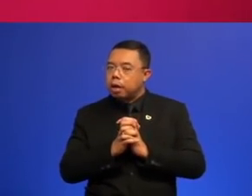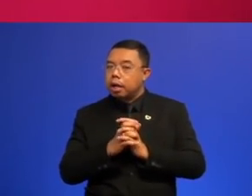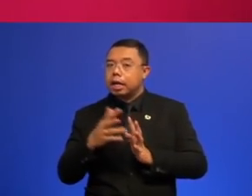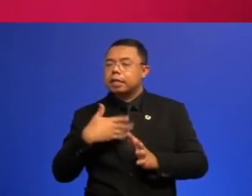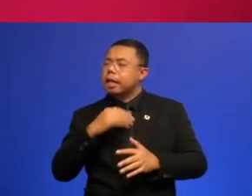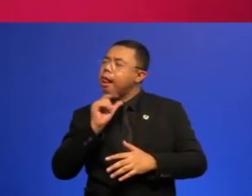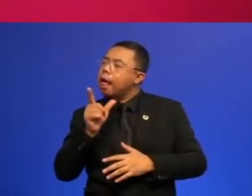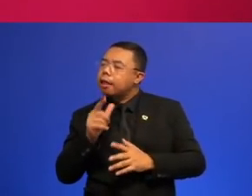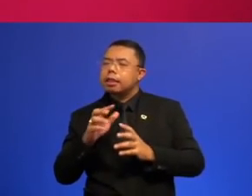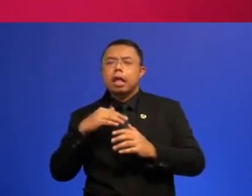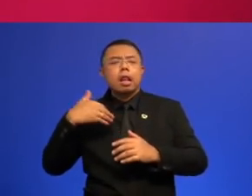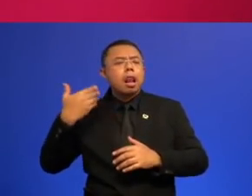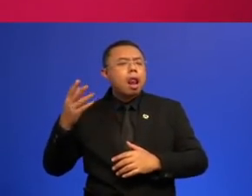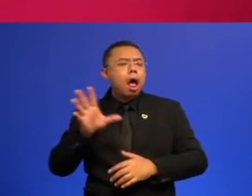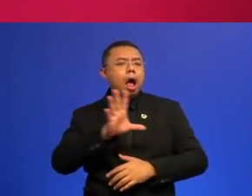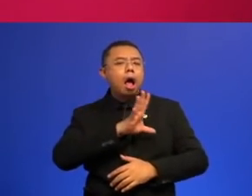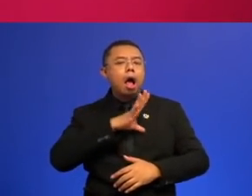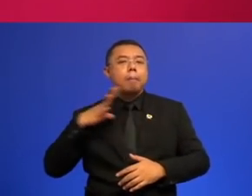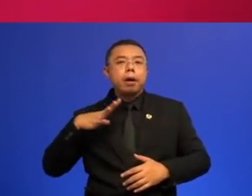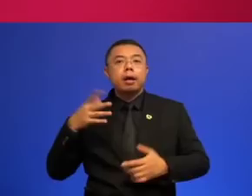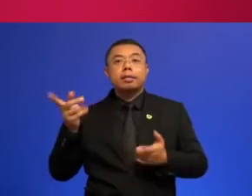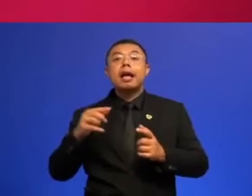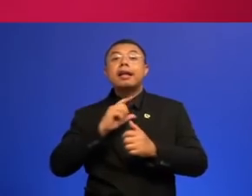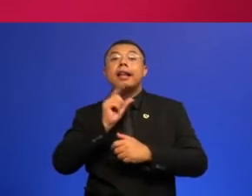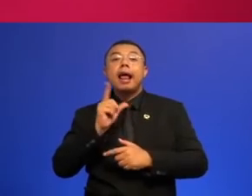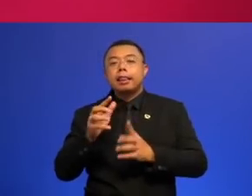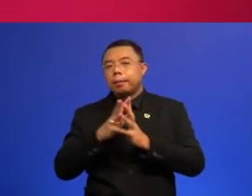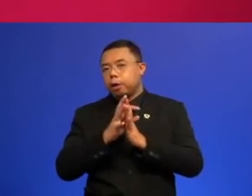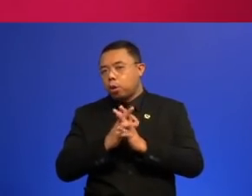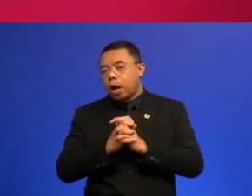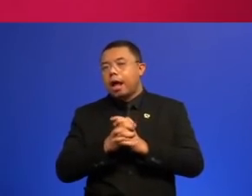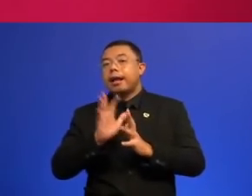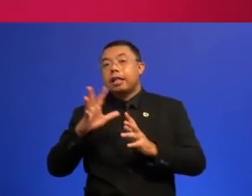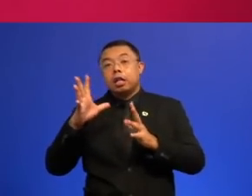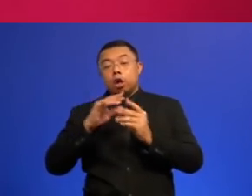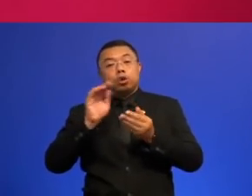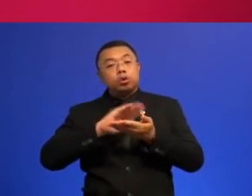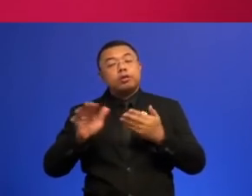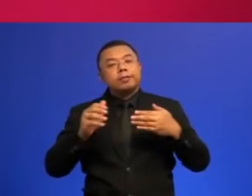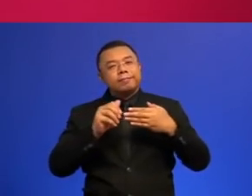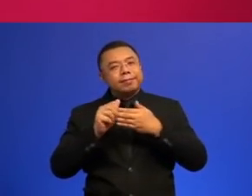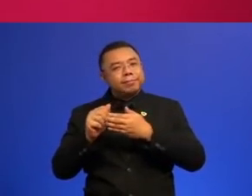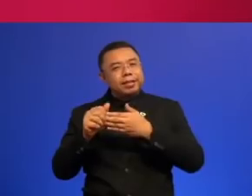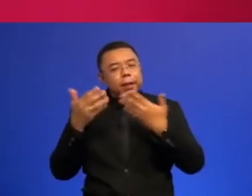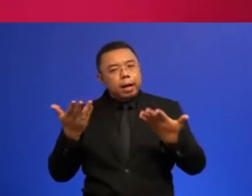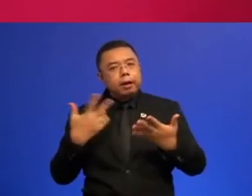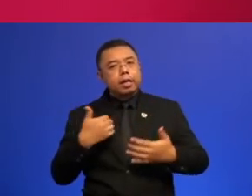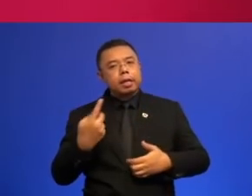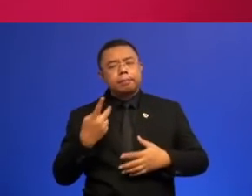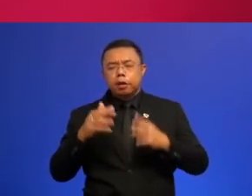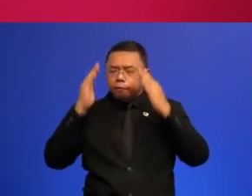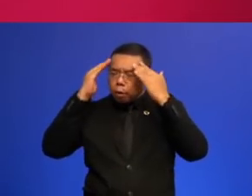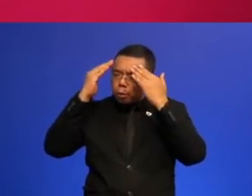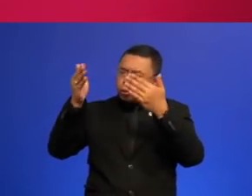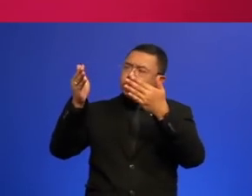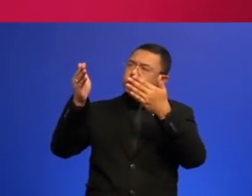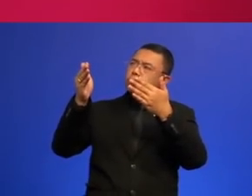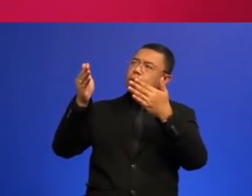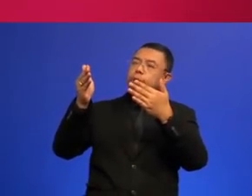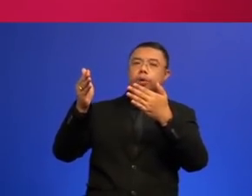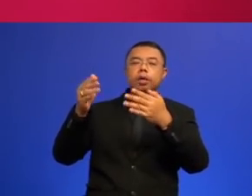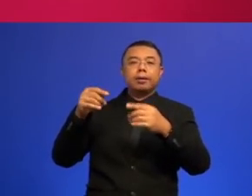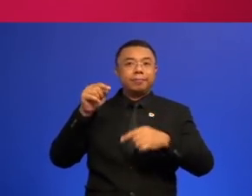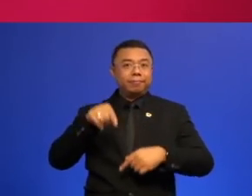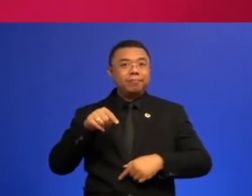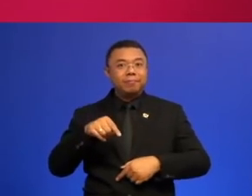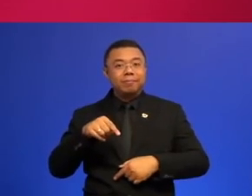Saya berlatih bertahun-tahun. Jadi berlatih berdoa. Nanti Roh Kudus akan pimpin bagaimana bisa fokus. Ya. Yang